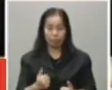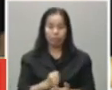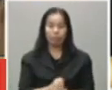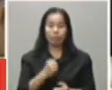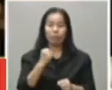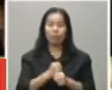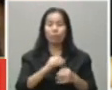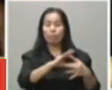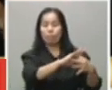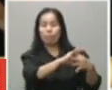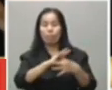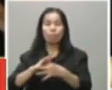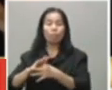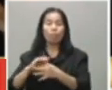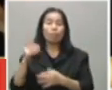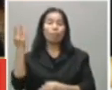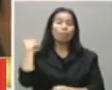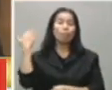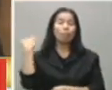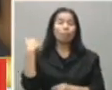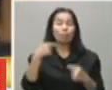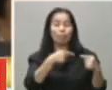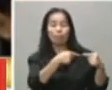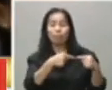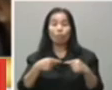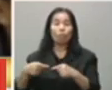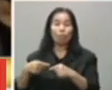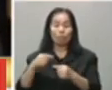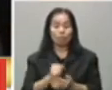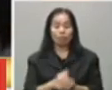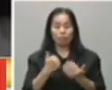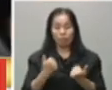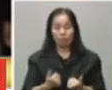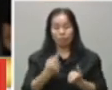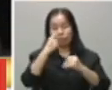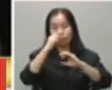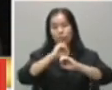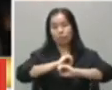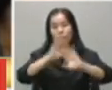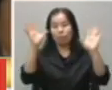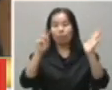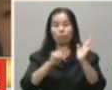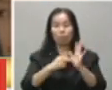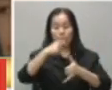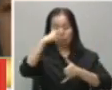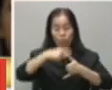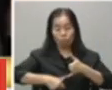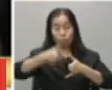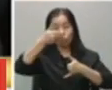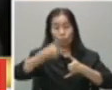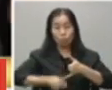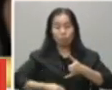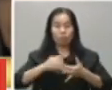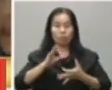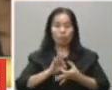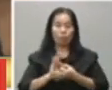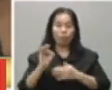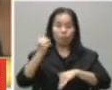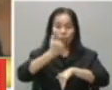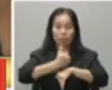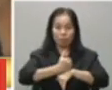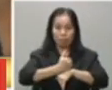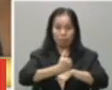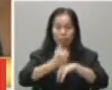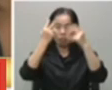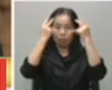การสืบทอดอำนาจที่ผ่านมาทั้งหมดชี้ชัดแล้วว่าขาดคุณสมบัติของผู้ที่จะมาดำรงตำแหน่ง